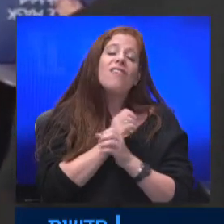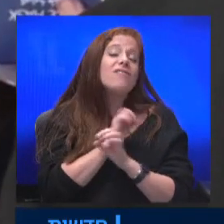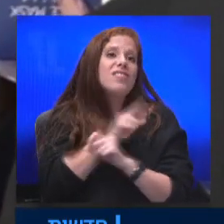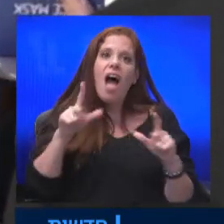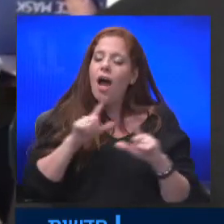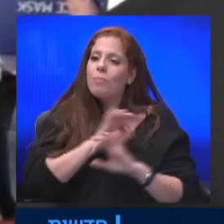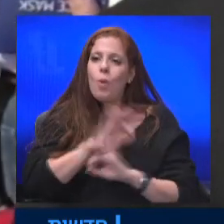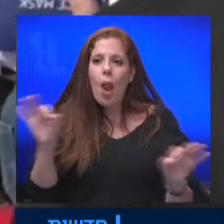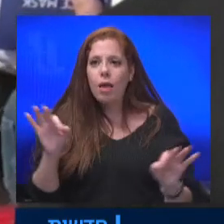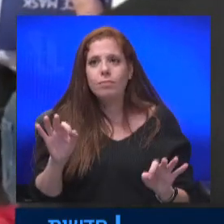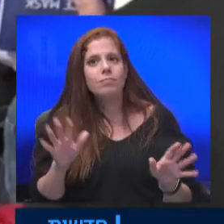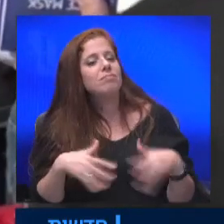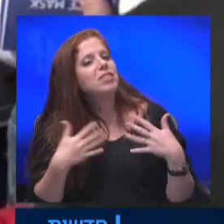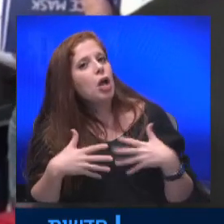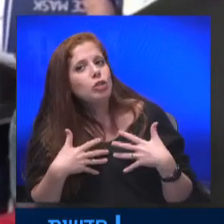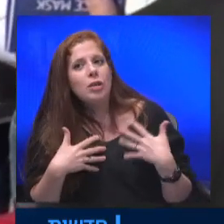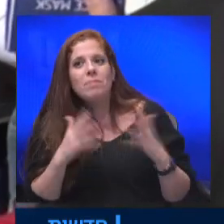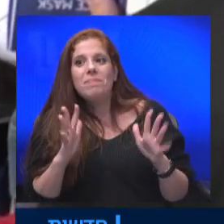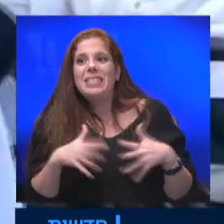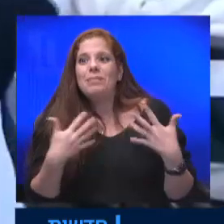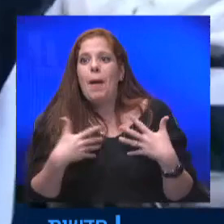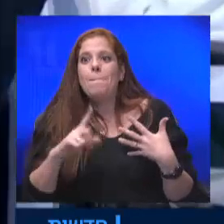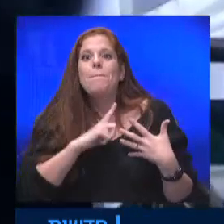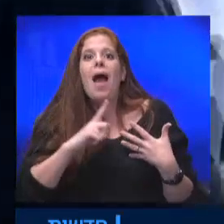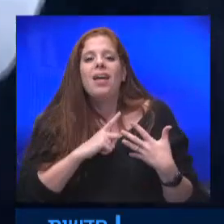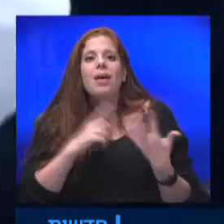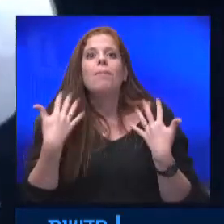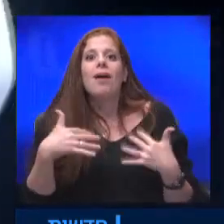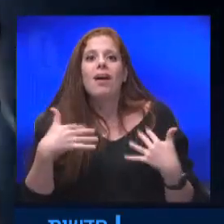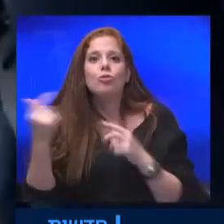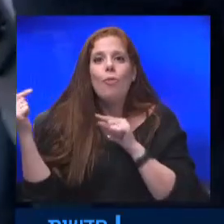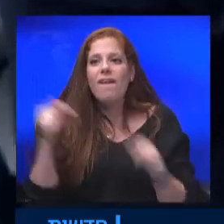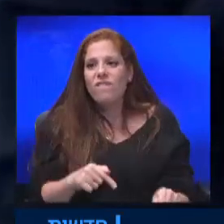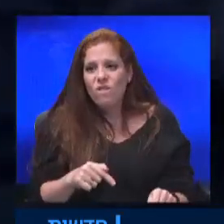ومفرحة فعلا الكل ده ينتظر بشوق قدوم قداسة البابا إلى هذا البلد